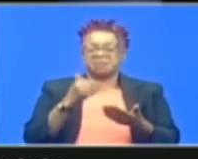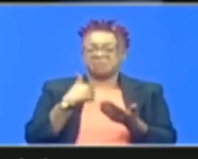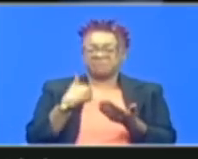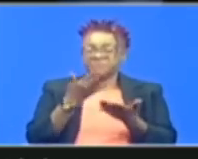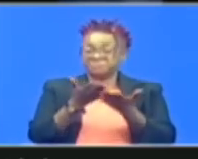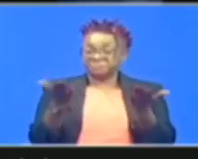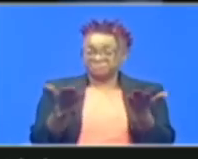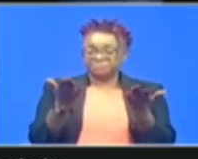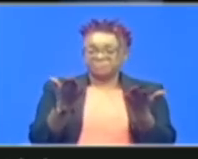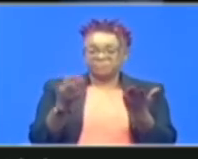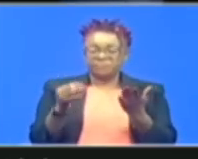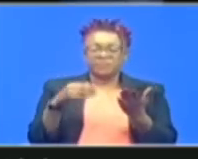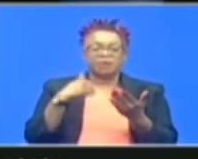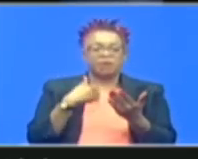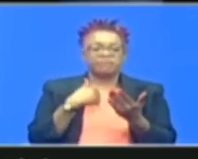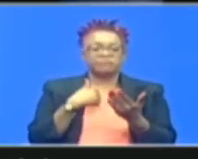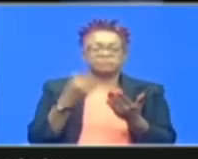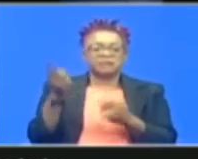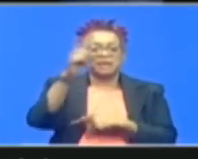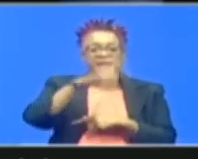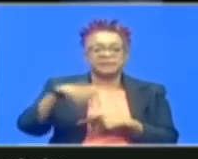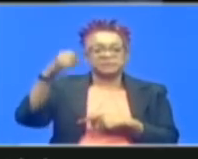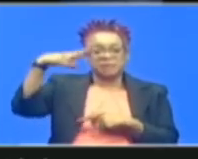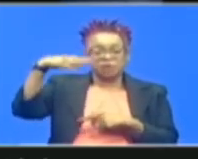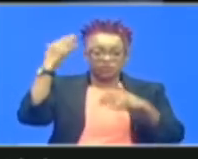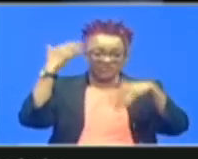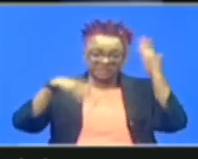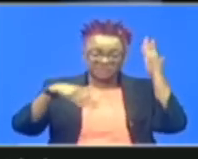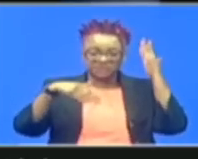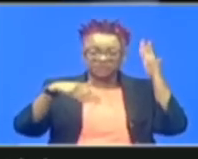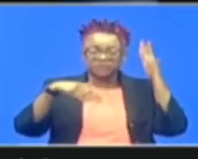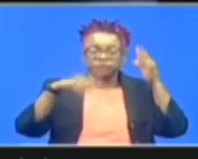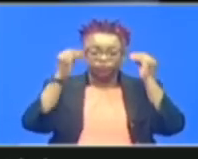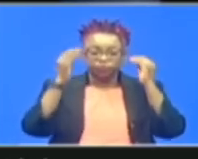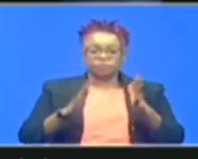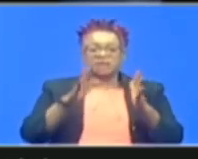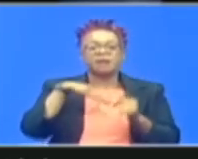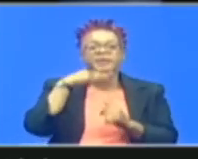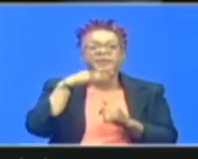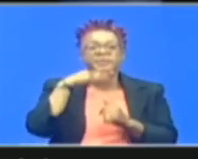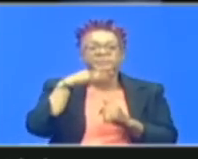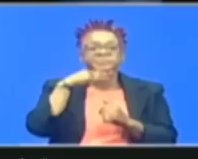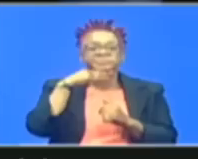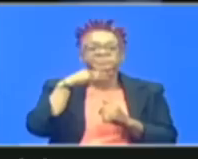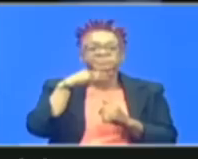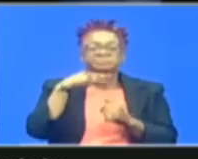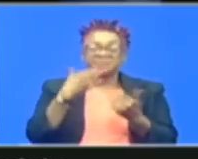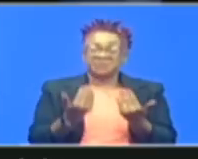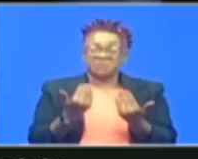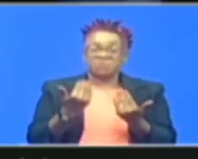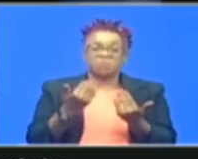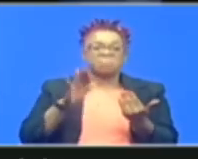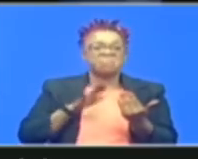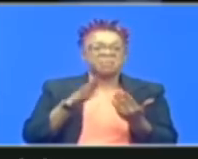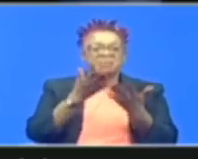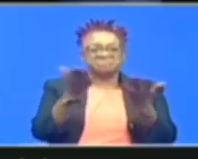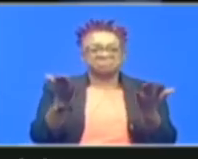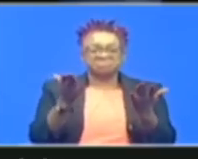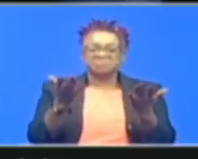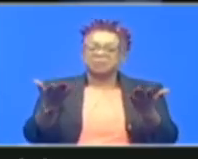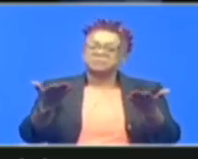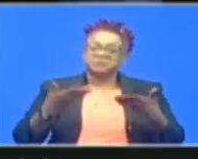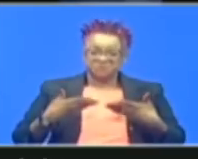Daista, alifariki baada ya kugongwa na pikipiki siku tano kabla ya kufuzu chuoni, na ilimlazimu mama yake apokee shahada kwa niaba yake siku ya